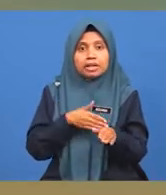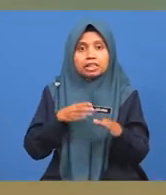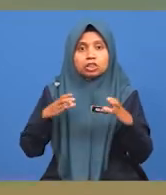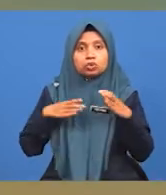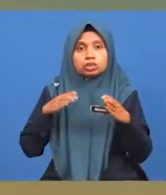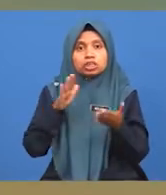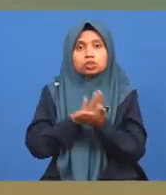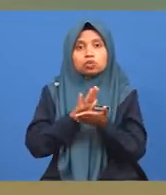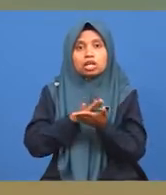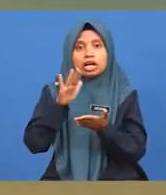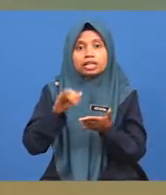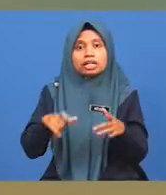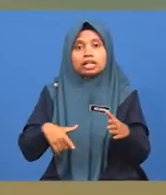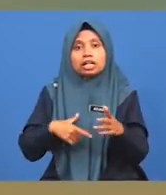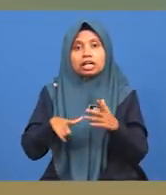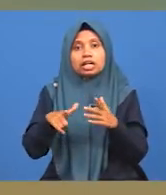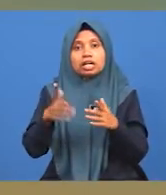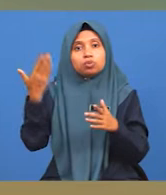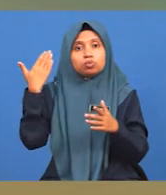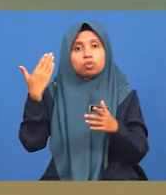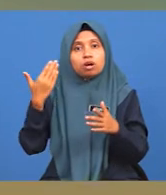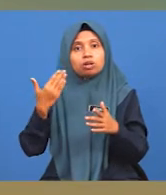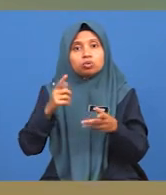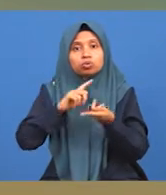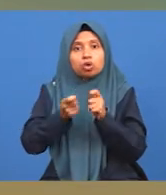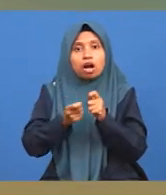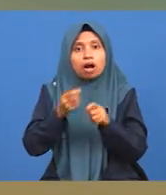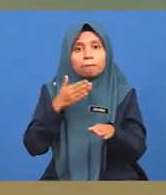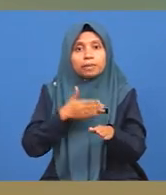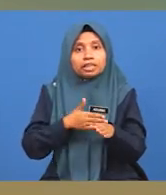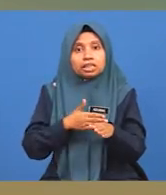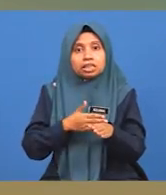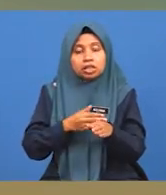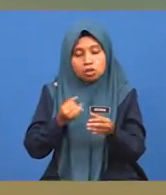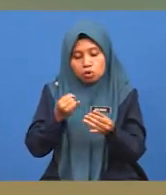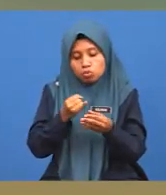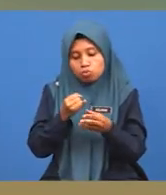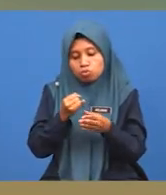sekolah yang lalu ditukarkan kepada hujung minggu.